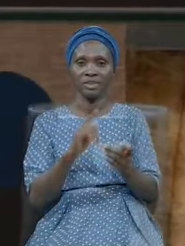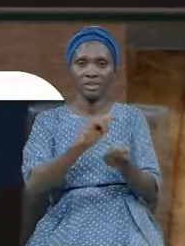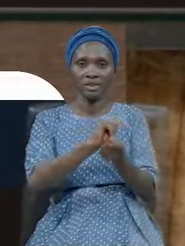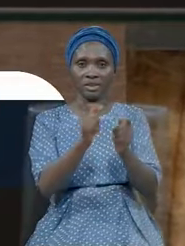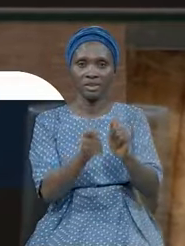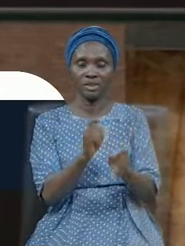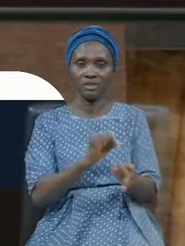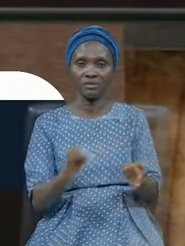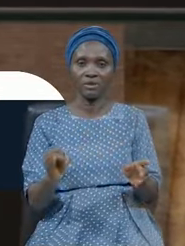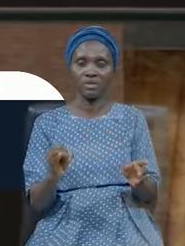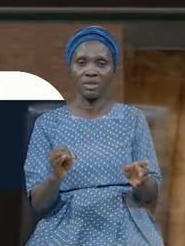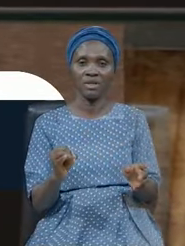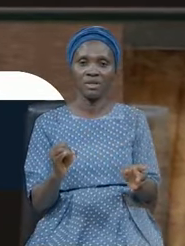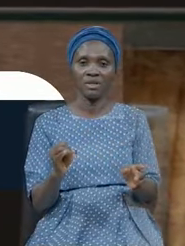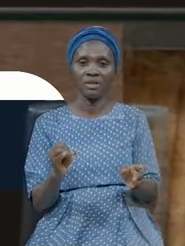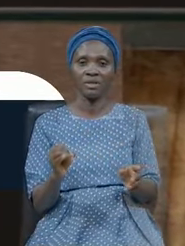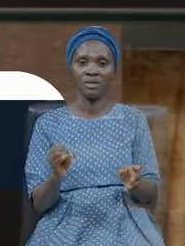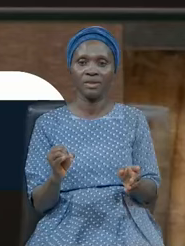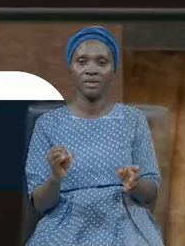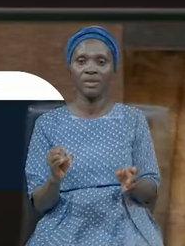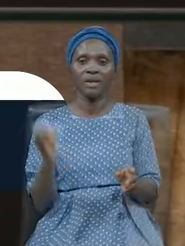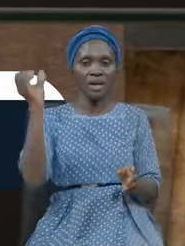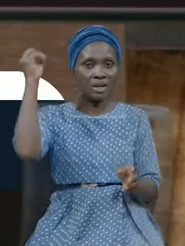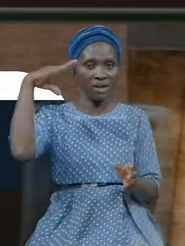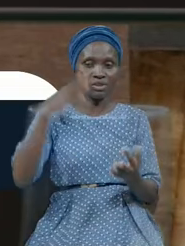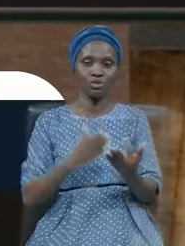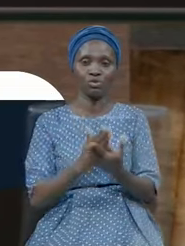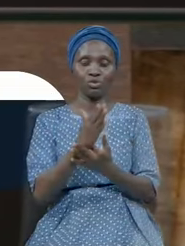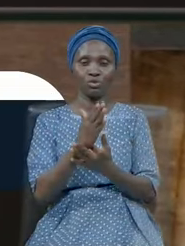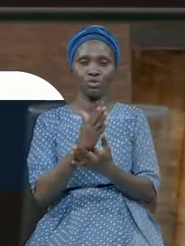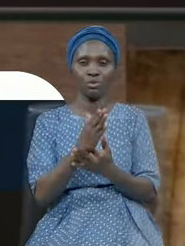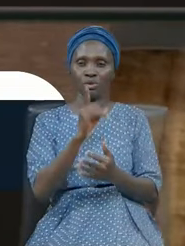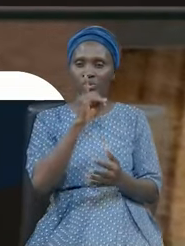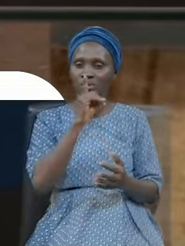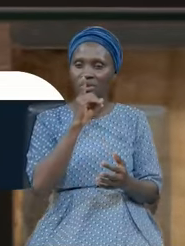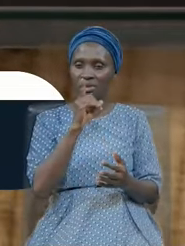transformatrice à travers la foi précise et